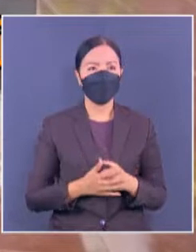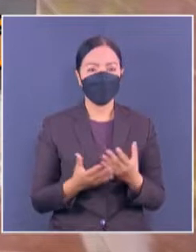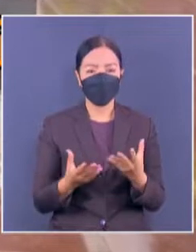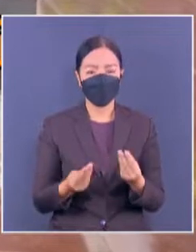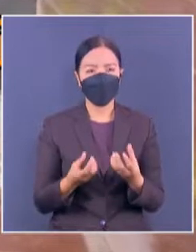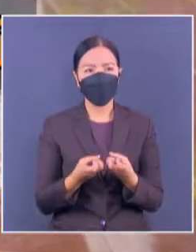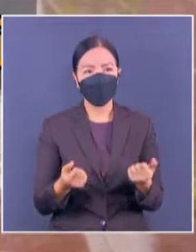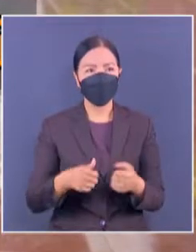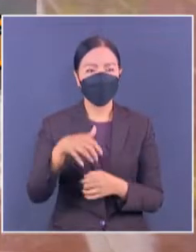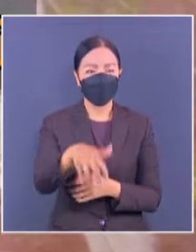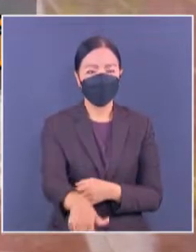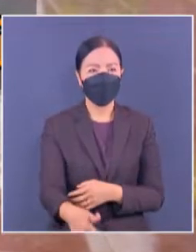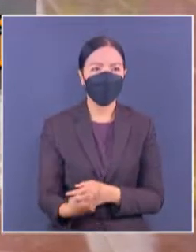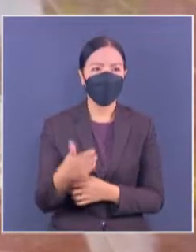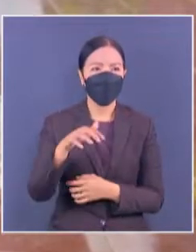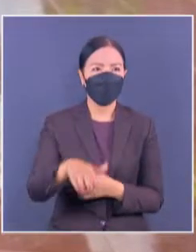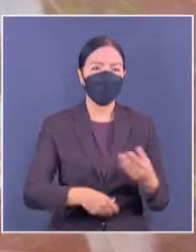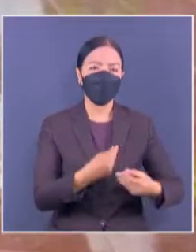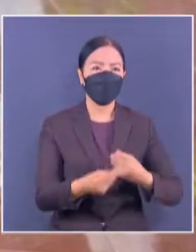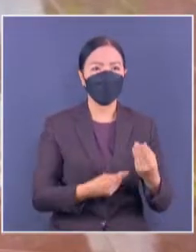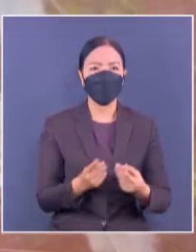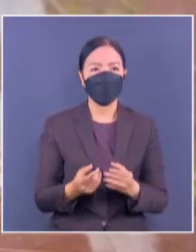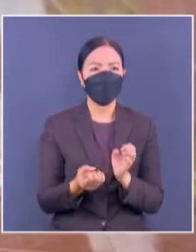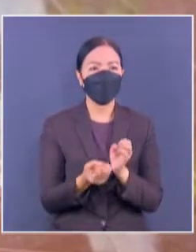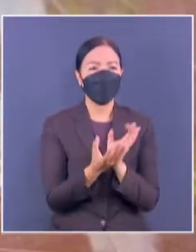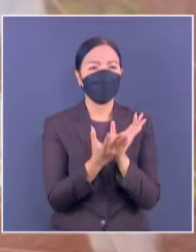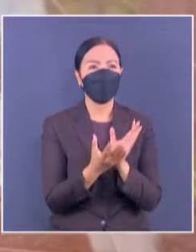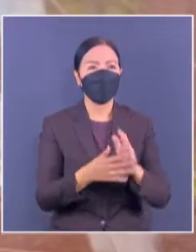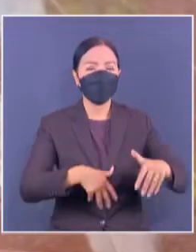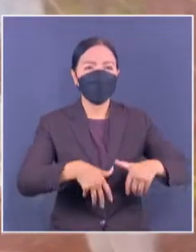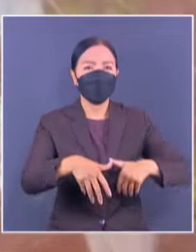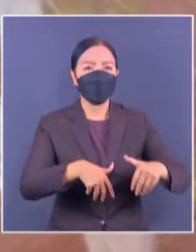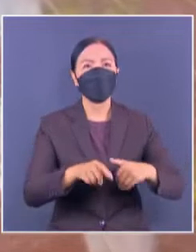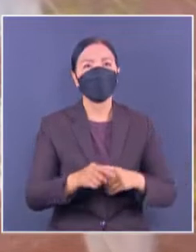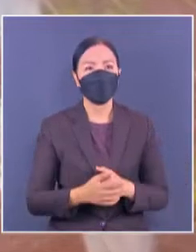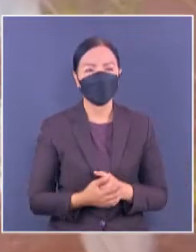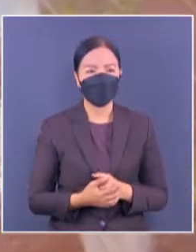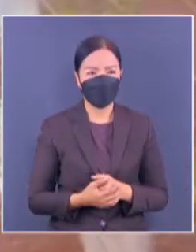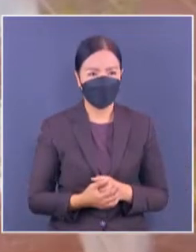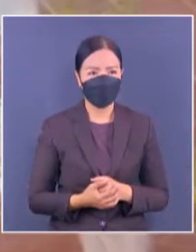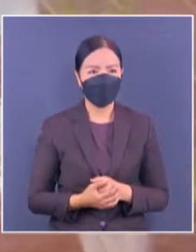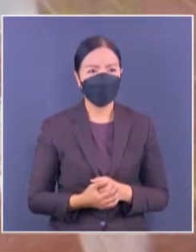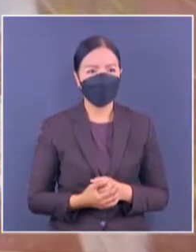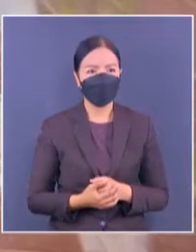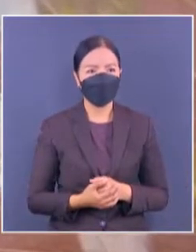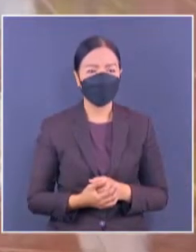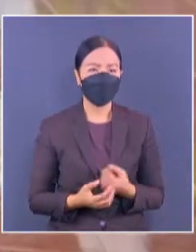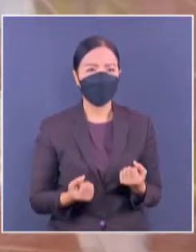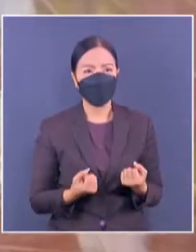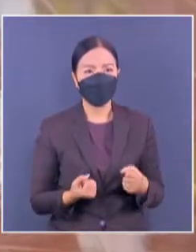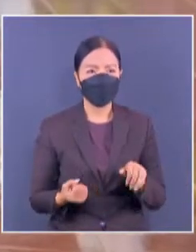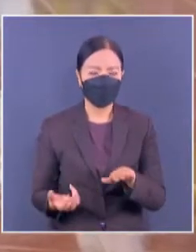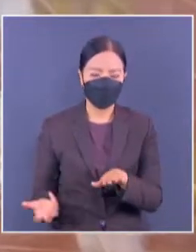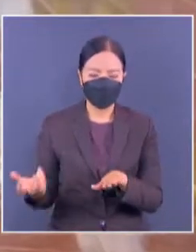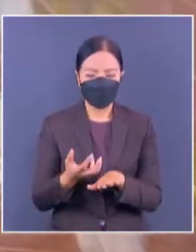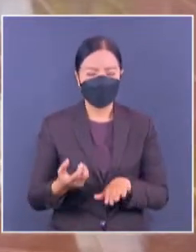ายเปิดบ่อดินบ่อทรายในเชิงพาณิชย์มันกระทบถึงชาวบ้านราษฎรในการวิ่งลากขนแล้วกับการม